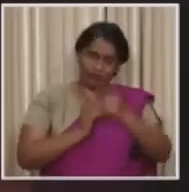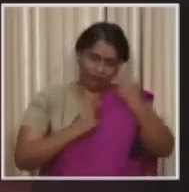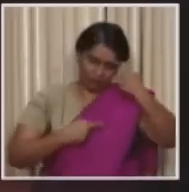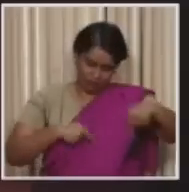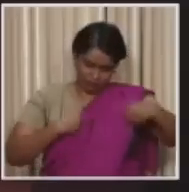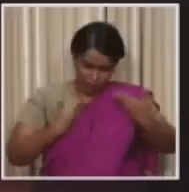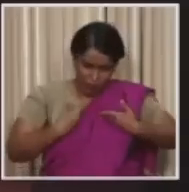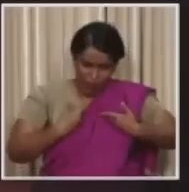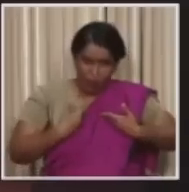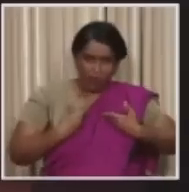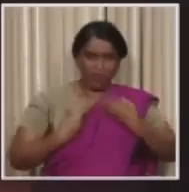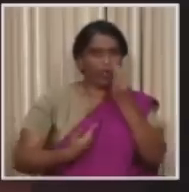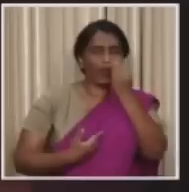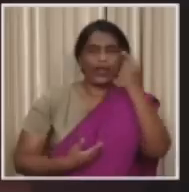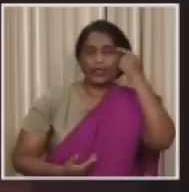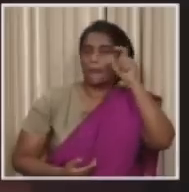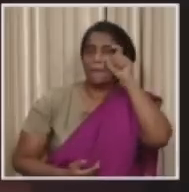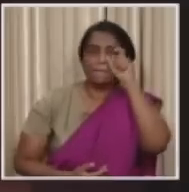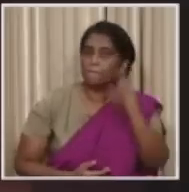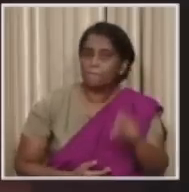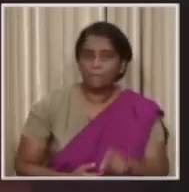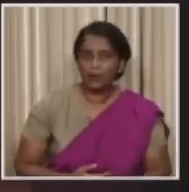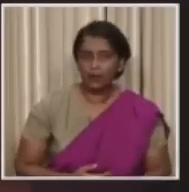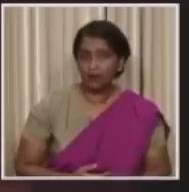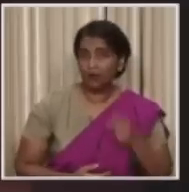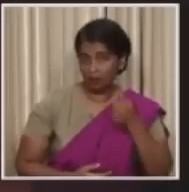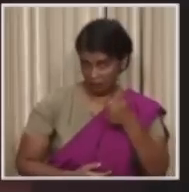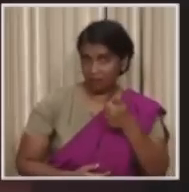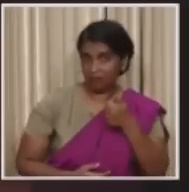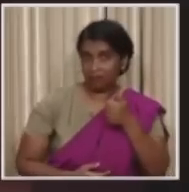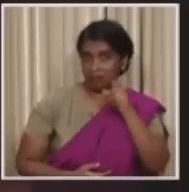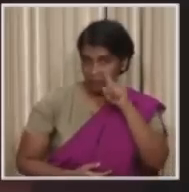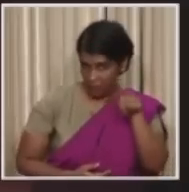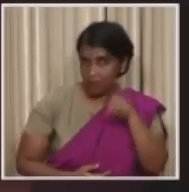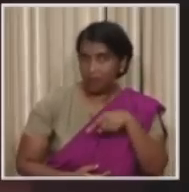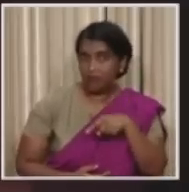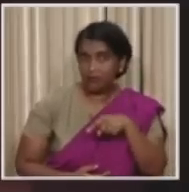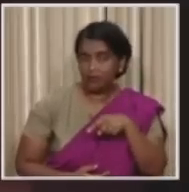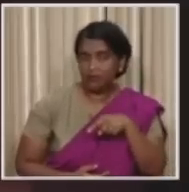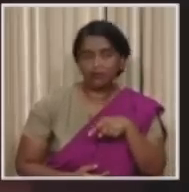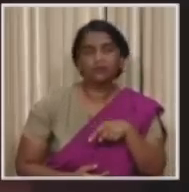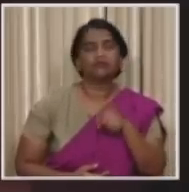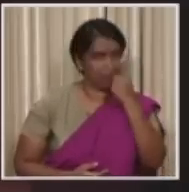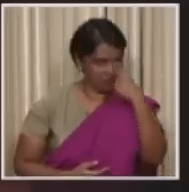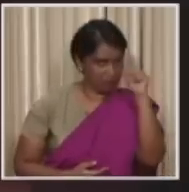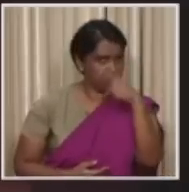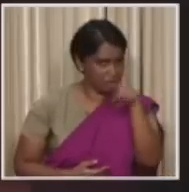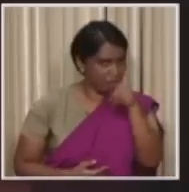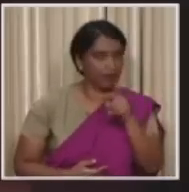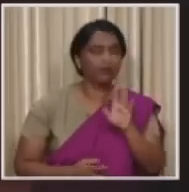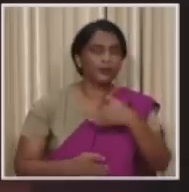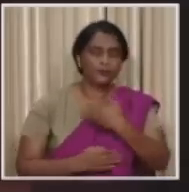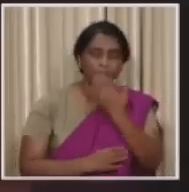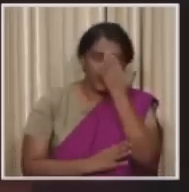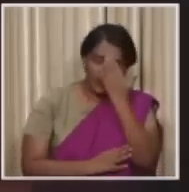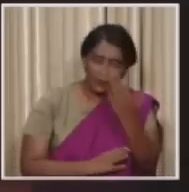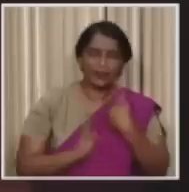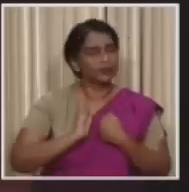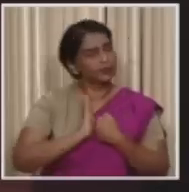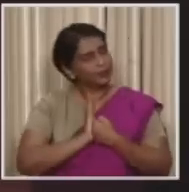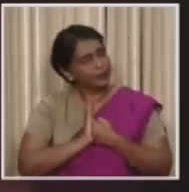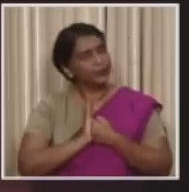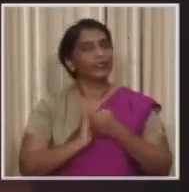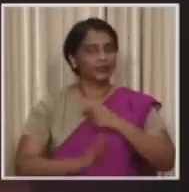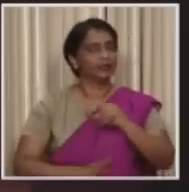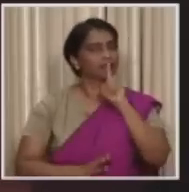තර්කානුකූලව පොඩ්ඩක් හිතලා බලන්න ඒක හරිද වැරදිද මම ඒ නිසා ඔබතුමාගෙන් ඉල්ලීමක් කරනවා